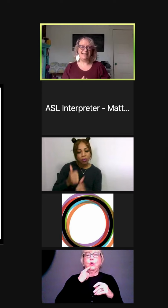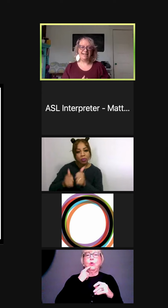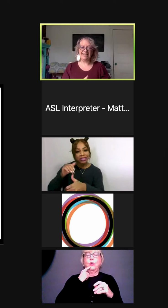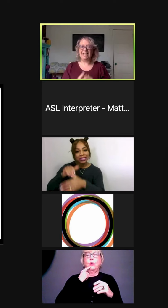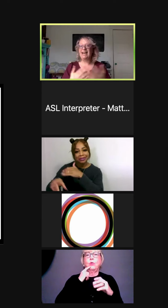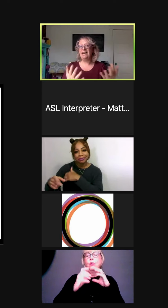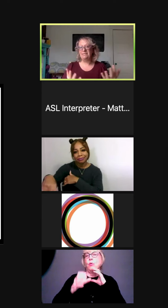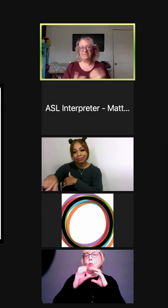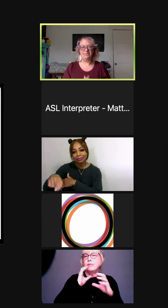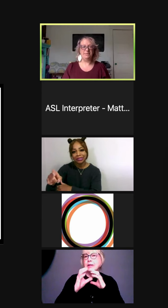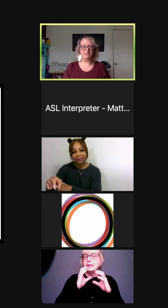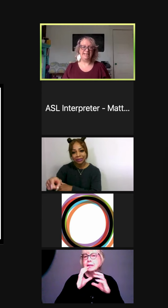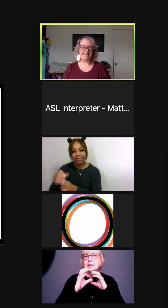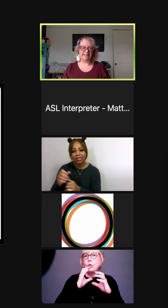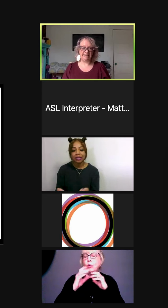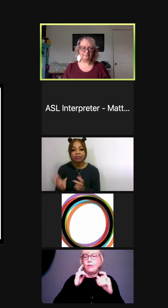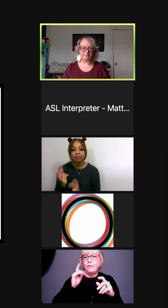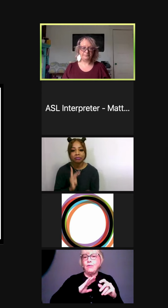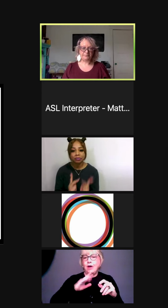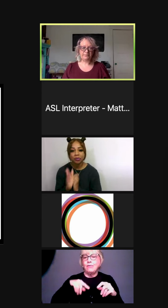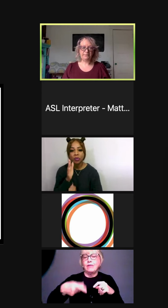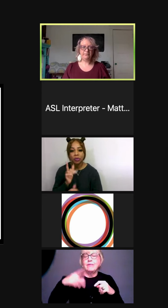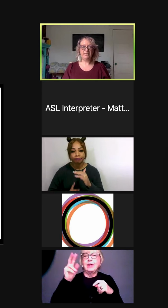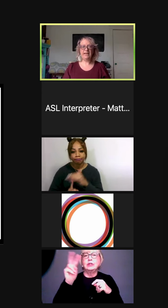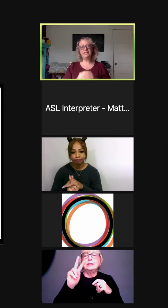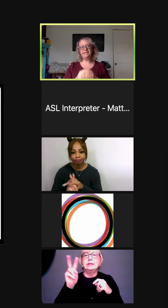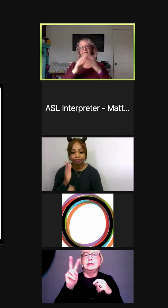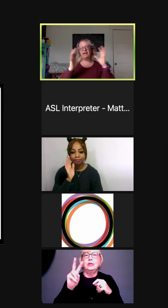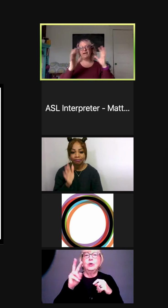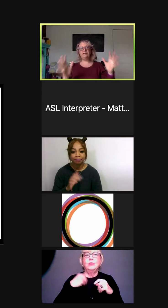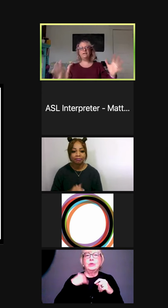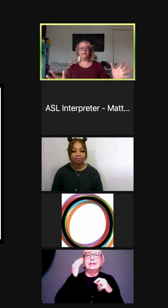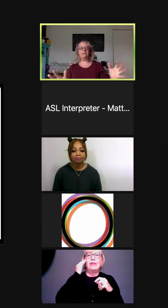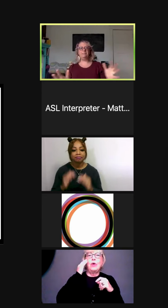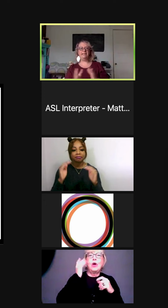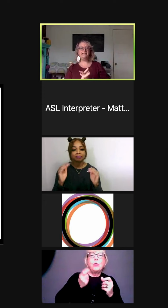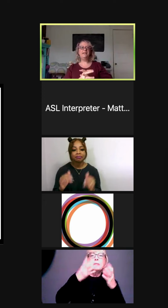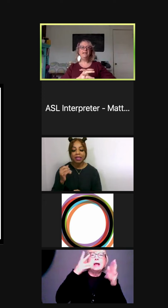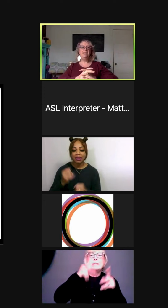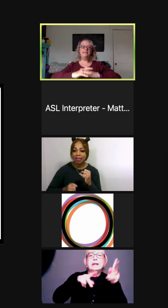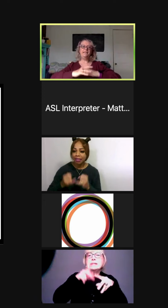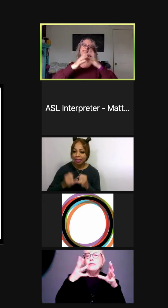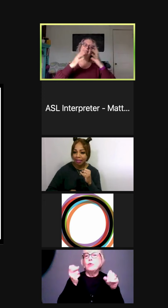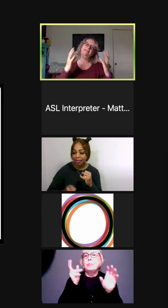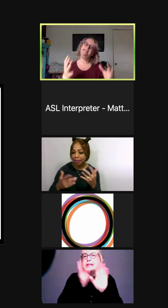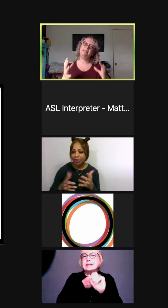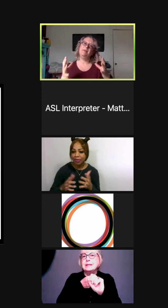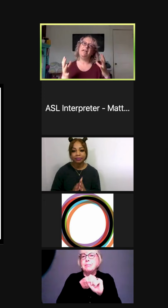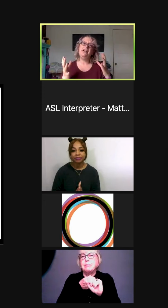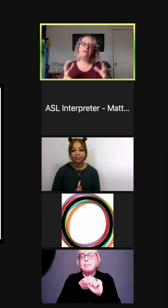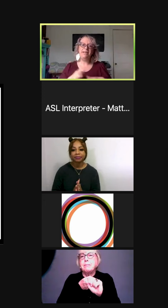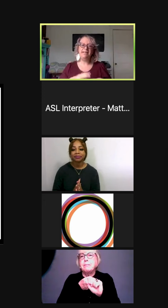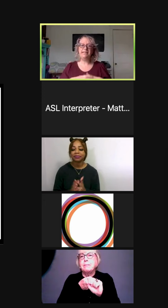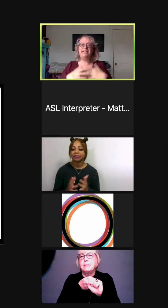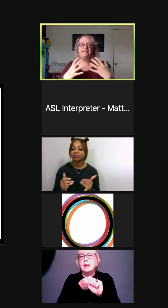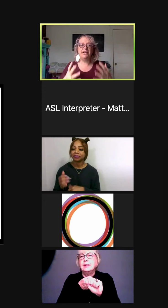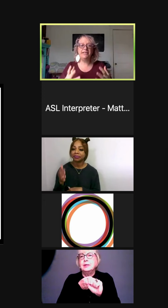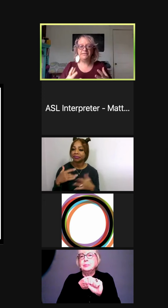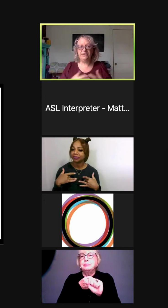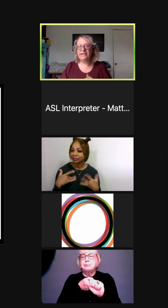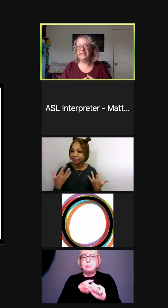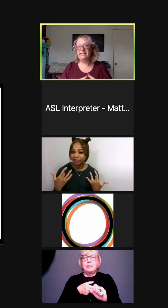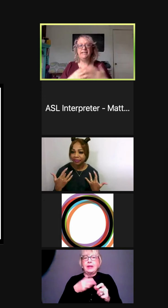que nous aurons vendredi pour que nous sachions combien de gens prévoient participer. Donc, cette